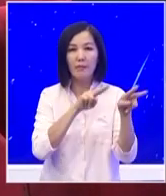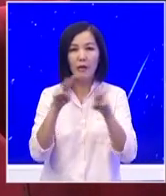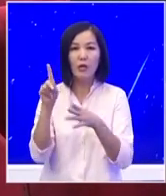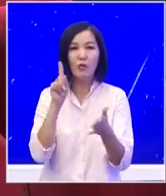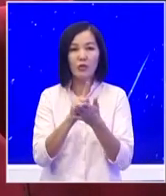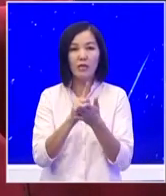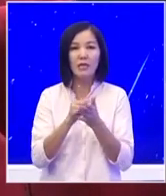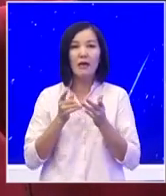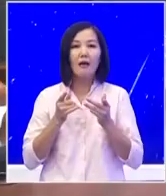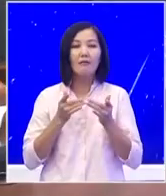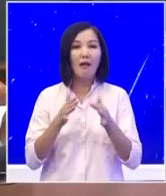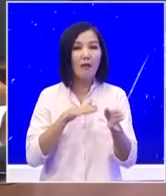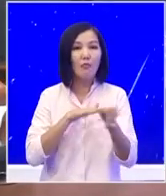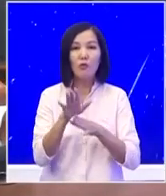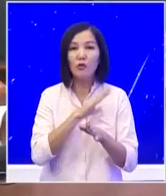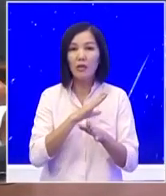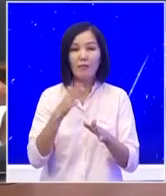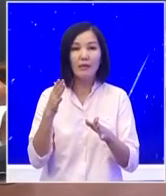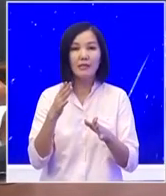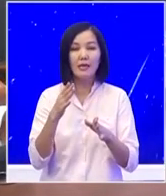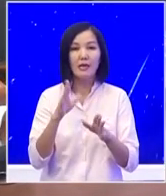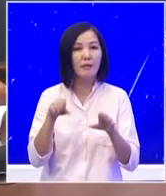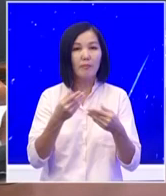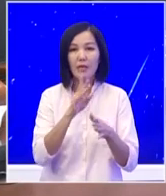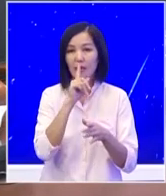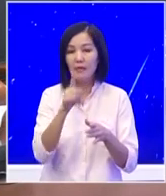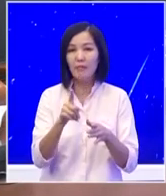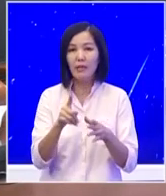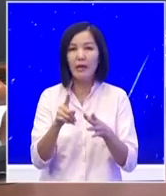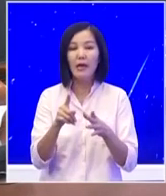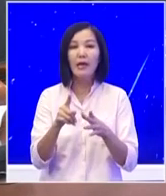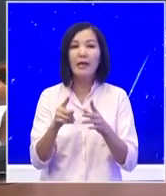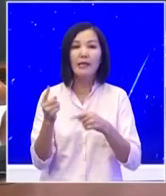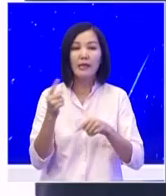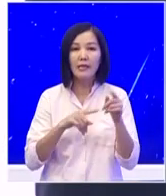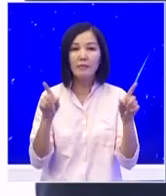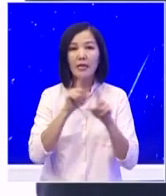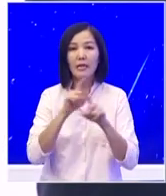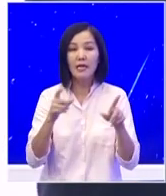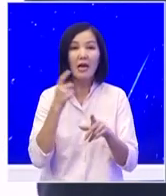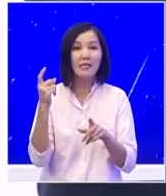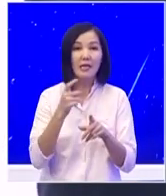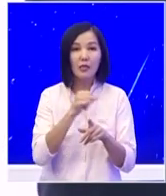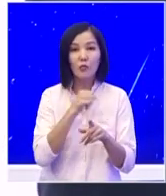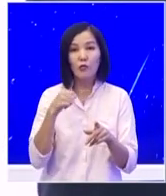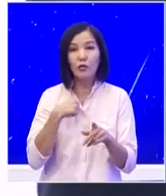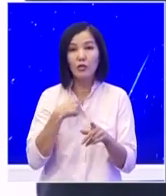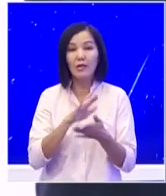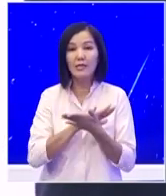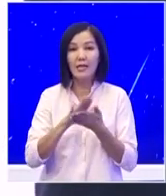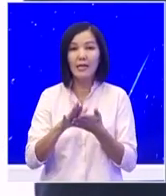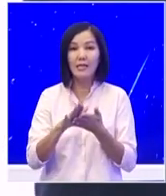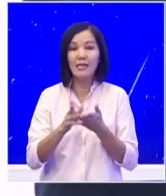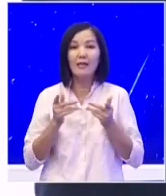тиіс. Талап орындалмаса, жеңілдік барлығына берілмейді. Кәсіпкерлік нысан иелерде қарап отырмау керек. Өз тұстарынан санитарлық